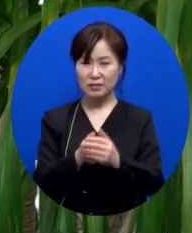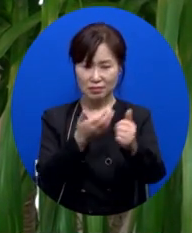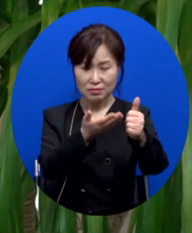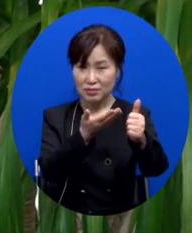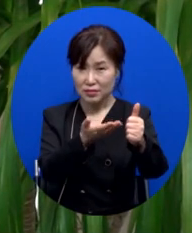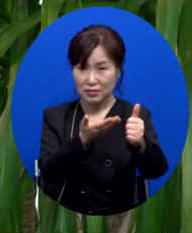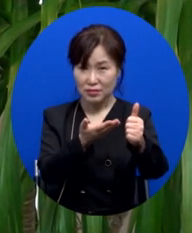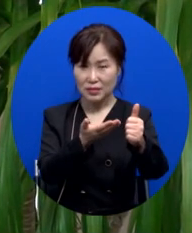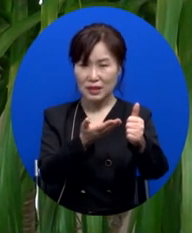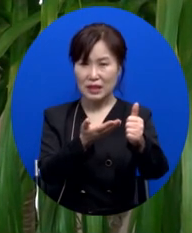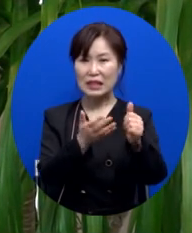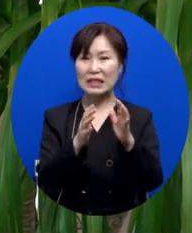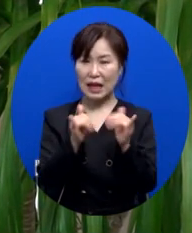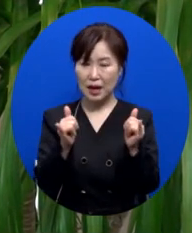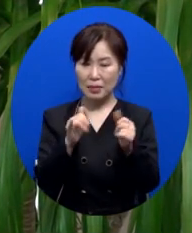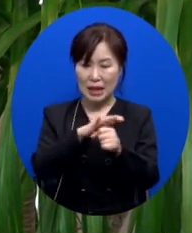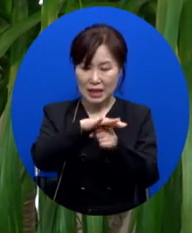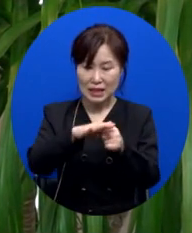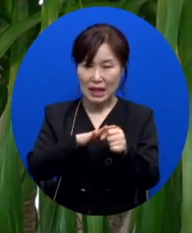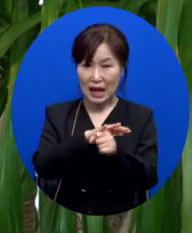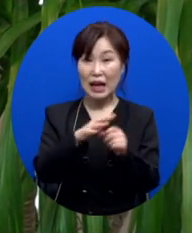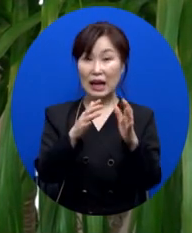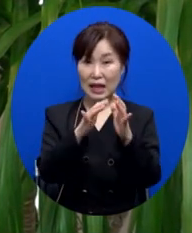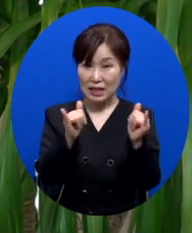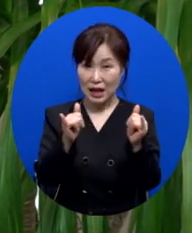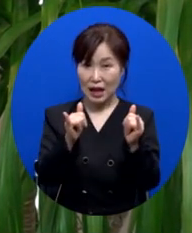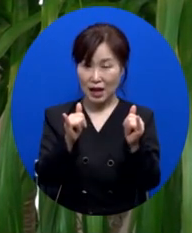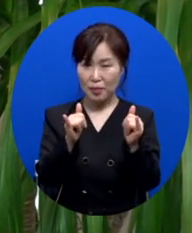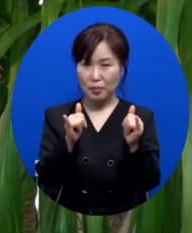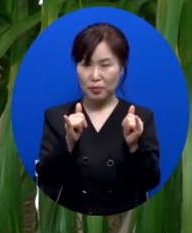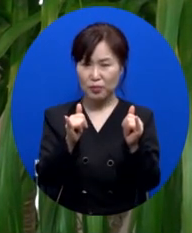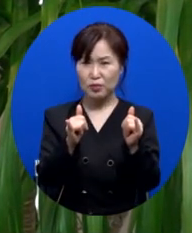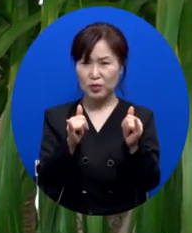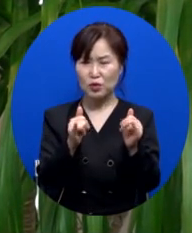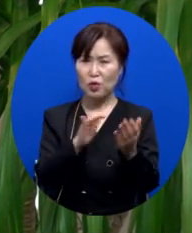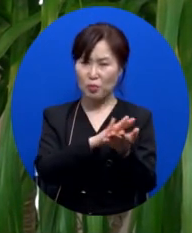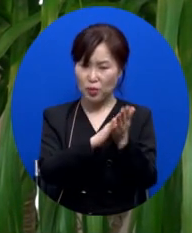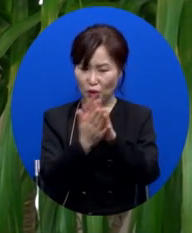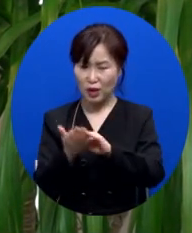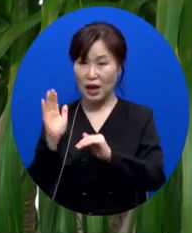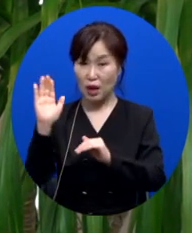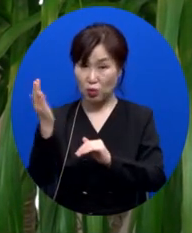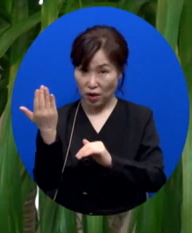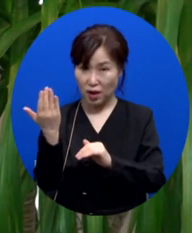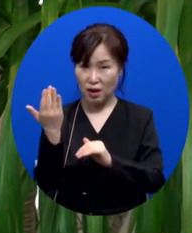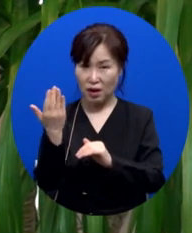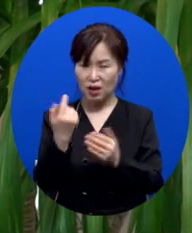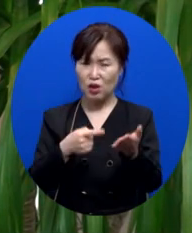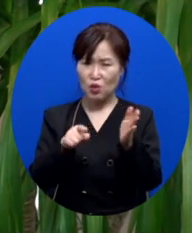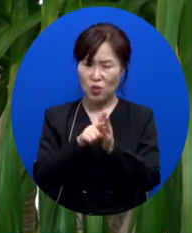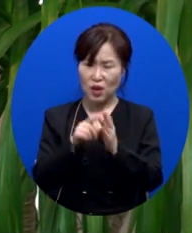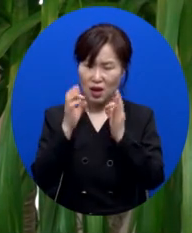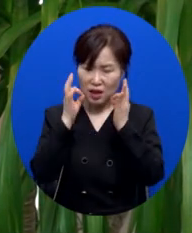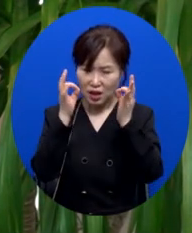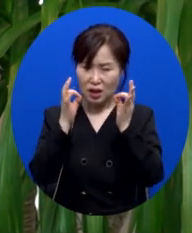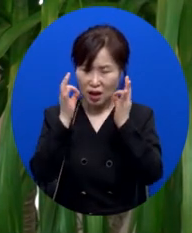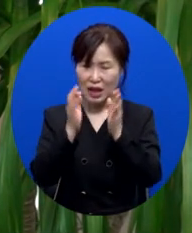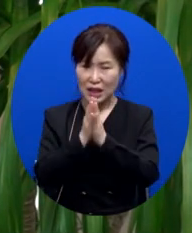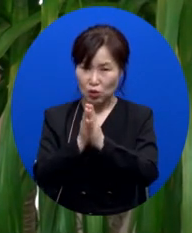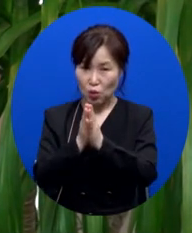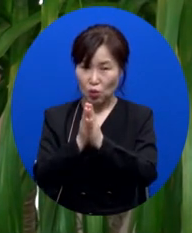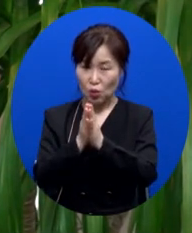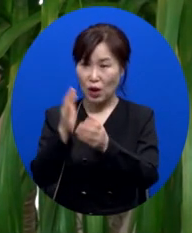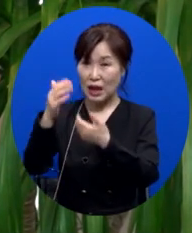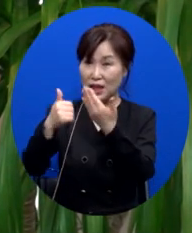사람이 될 수 있도록 이번에 은혜를 주세요 그렇게 기도하면 기도는 꼬리가 물고 이어지는 것을